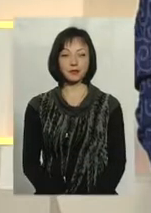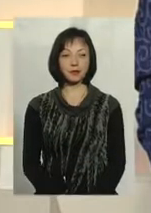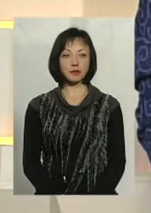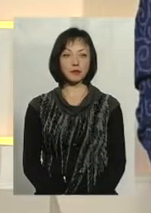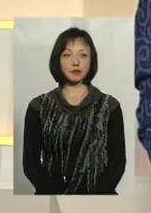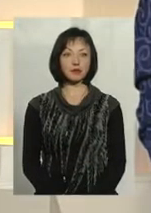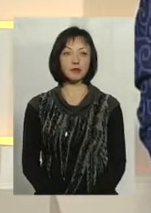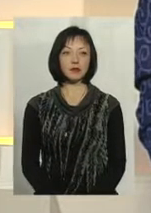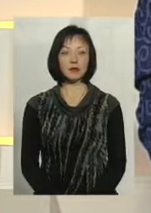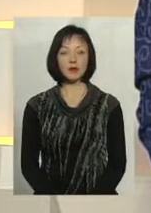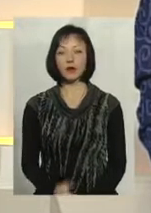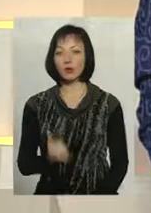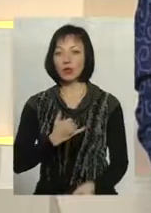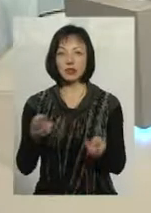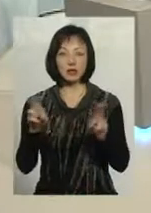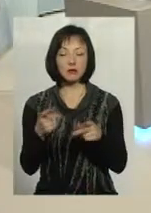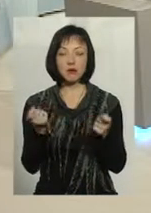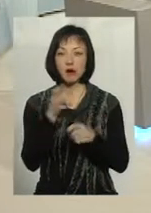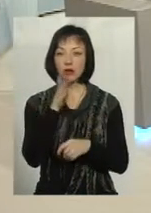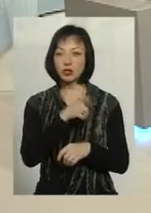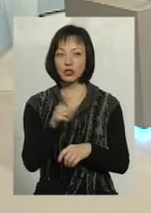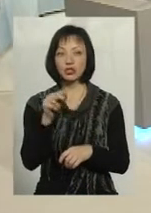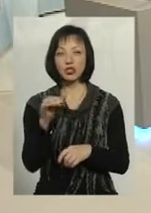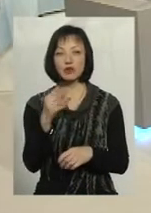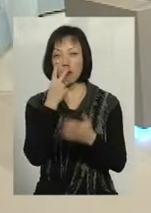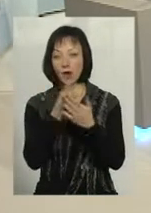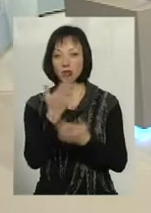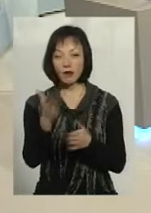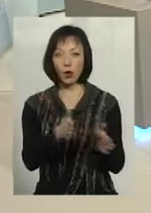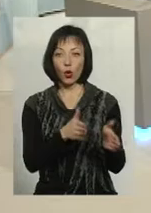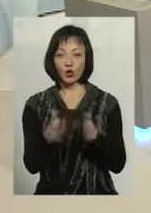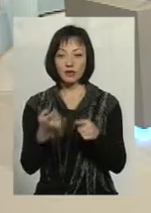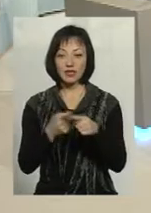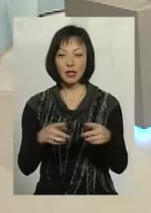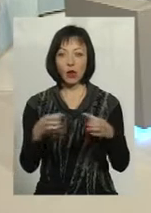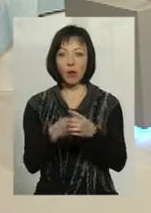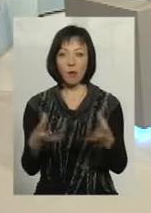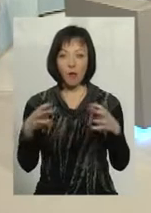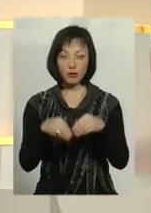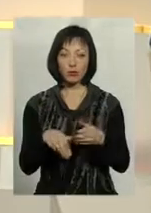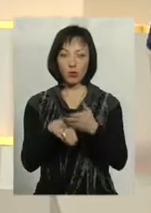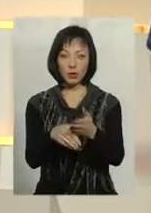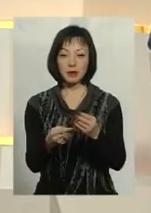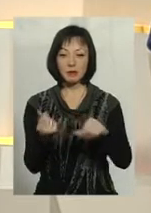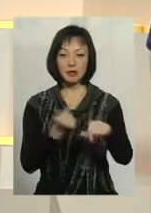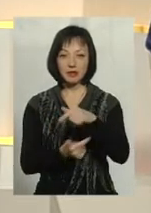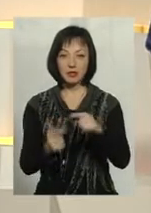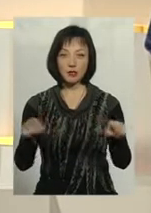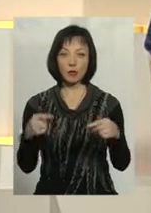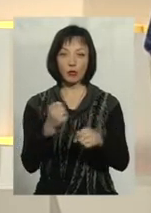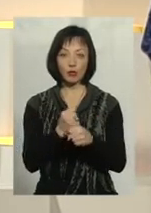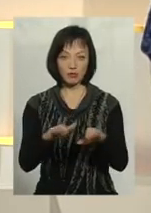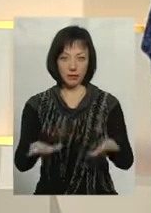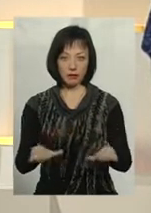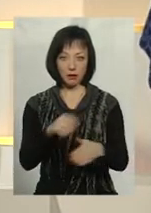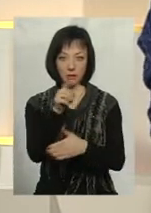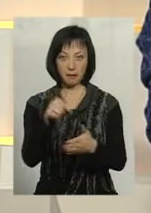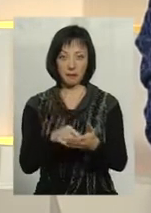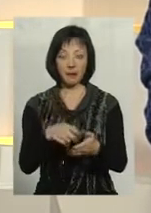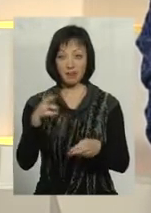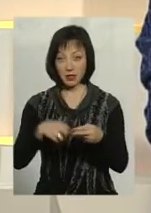ТФРРовські, кошти, які одержали громади на свій розвиток, знаєте, що ви їх втратите. І, на жаль, втратите не тільки кошти, а, крім